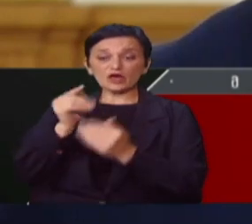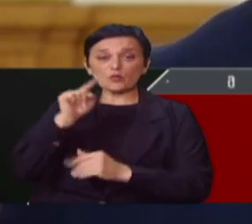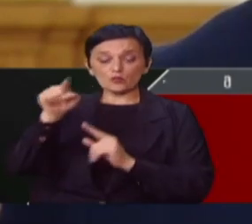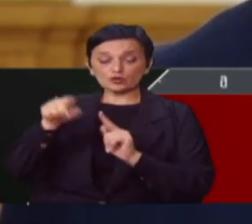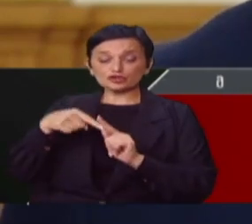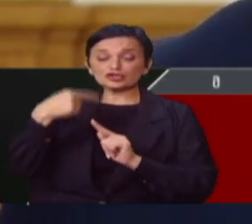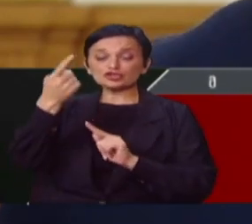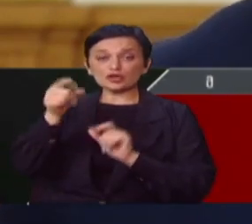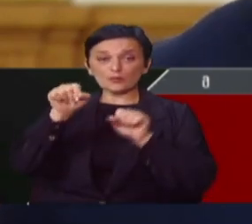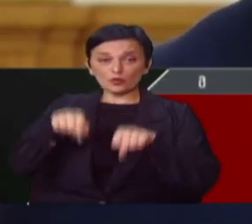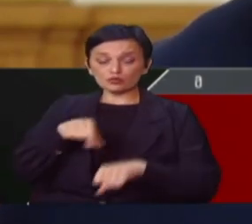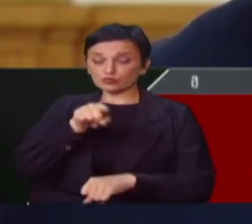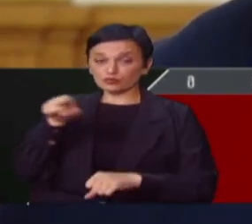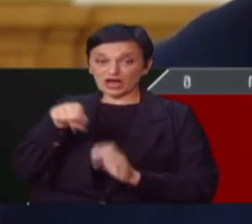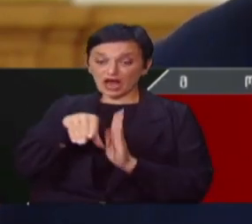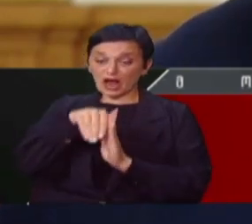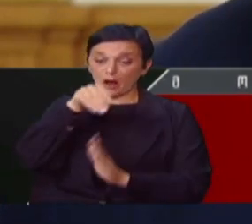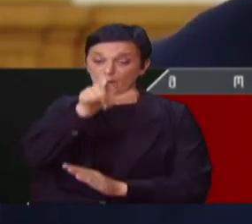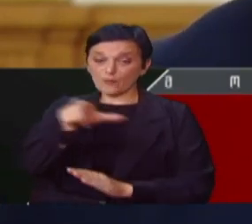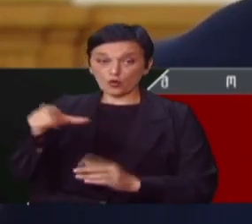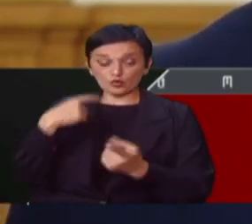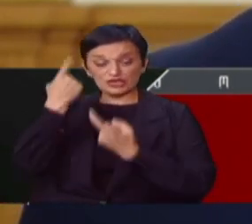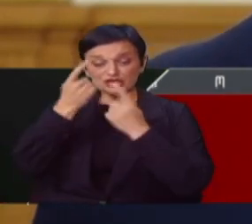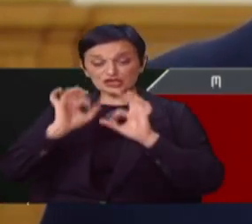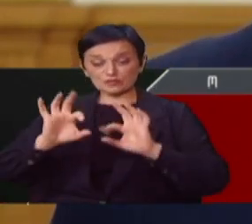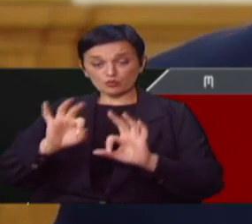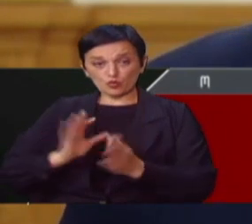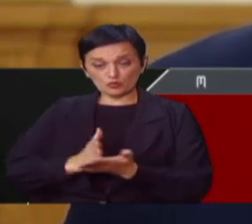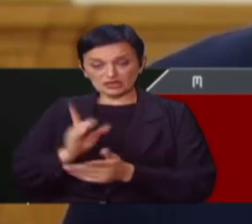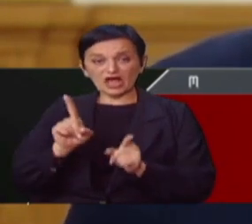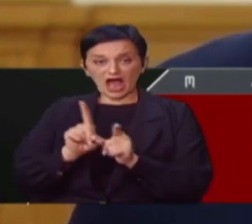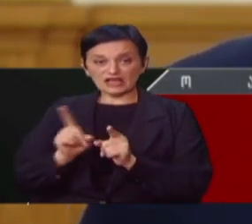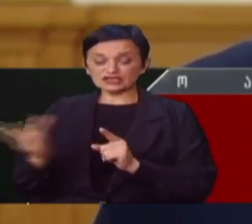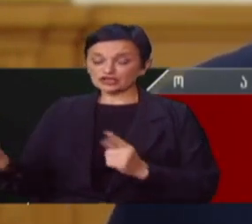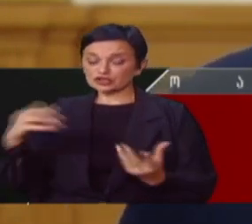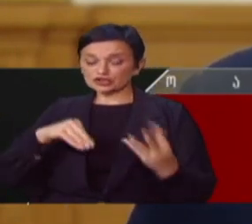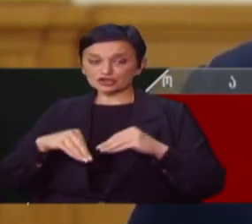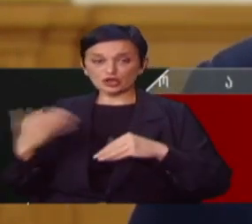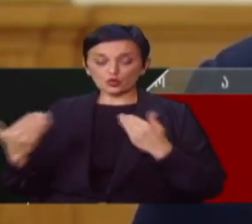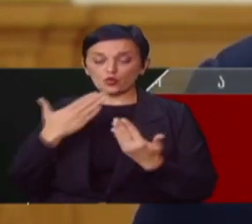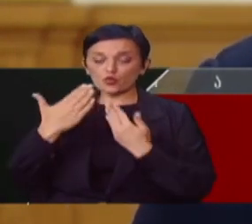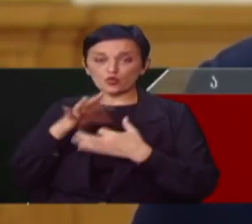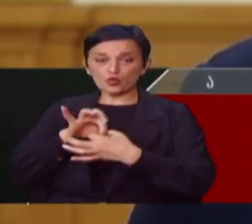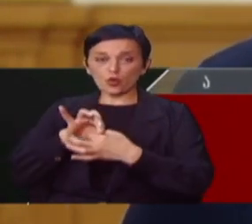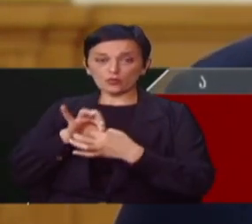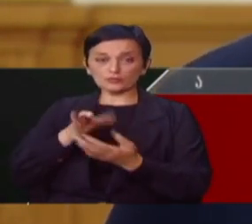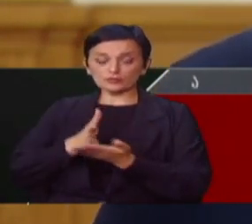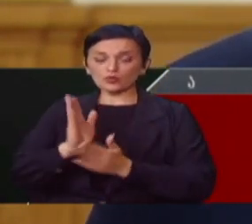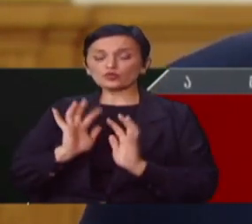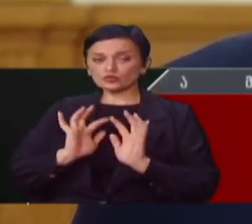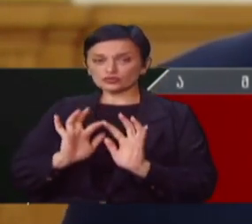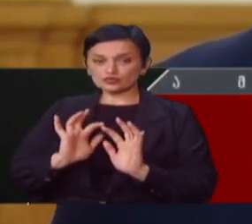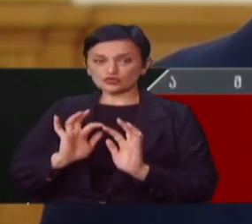შემდგომ შესაძლებლობა, როგორც ამომრჩეველთა ინფორმირების მიზნით, ასევე ჩართულ მხარეებთან კომუნიკაციის მიზნით